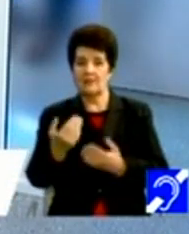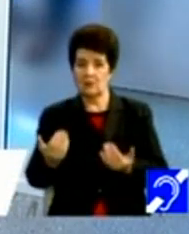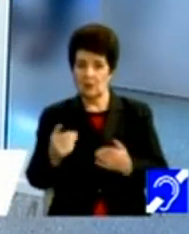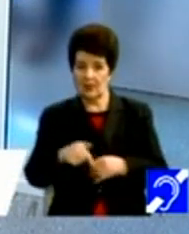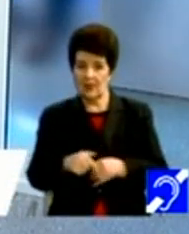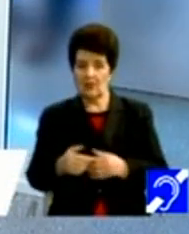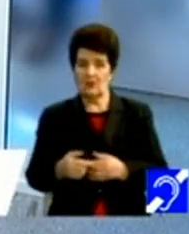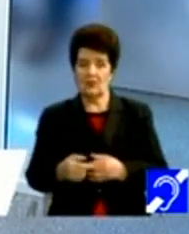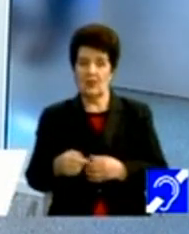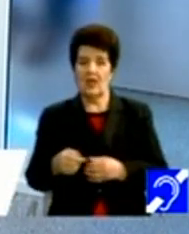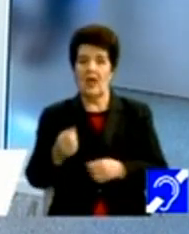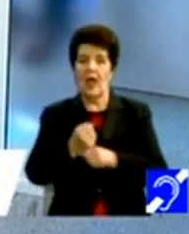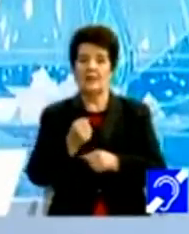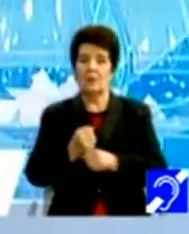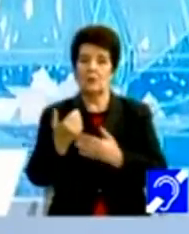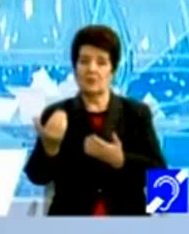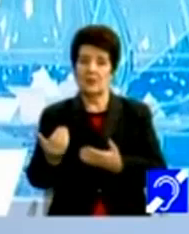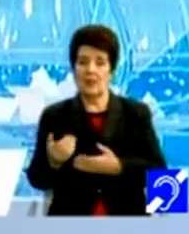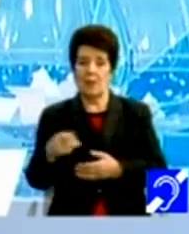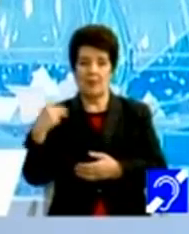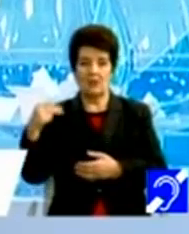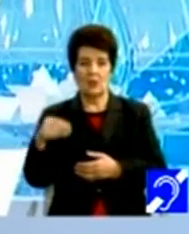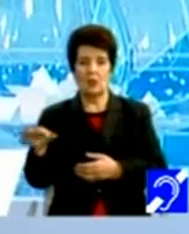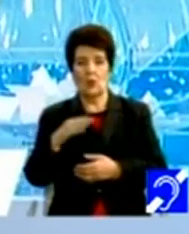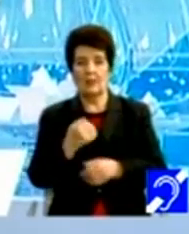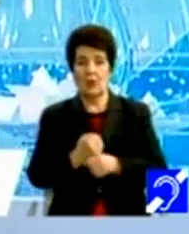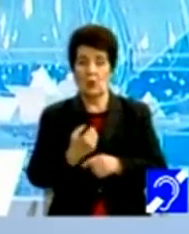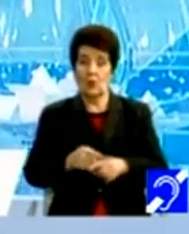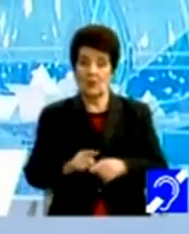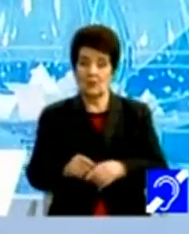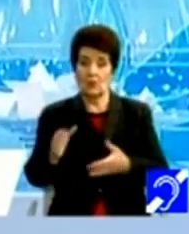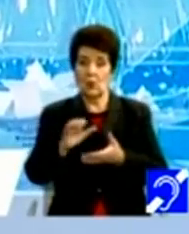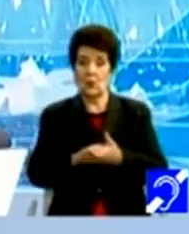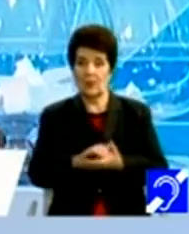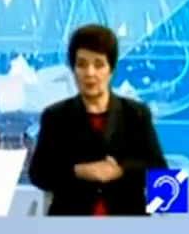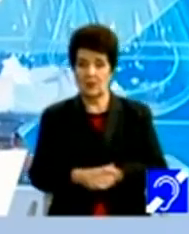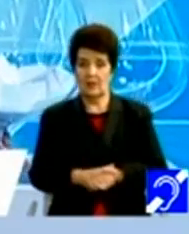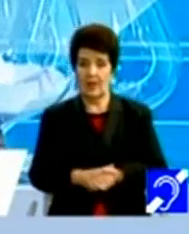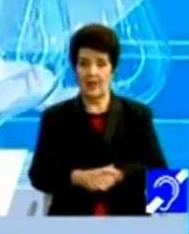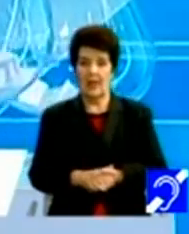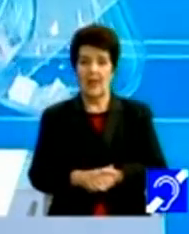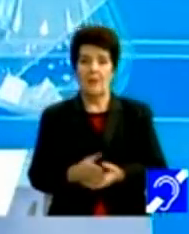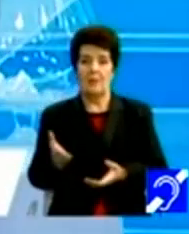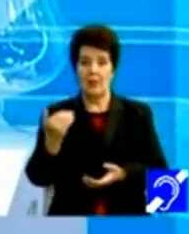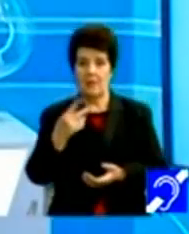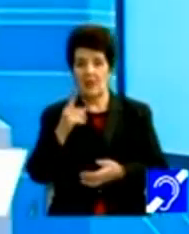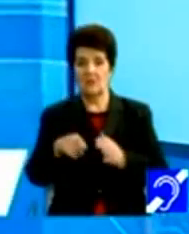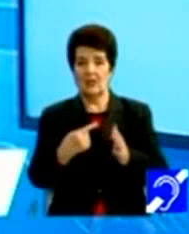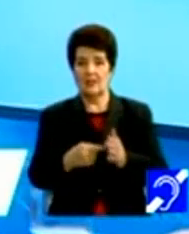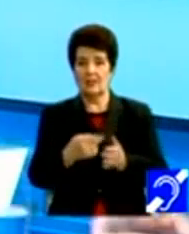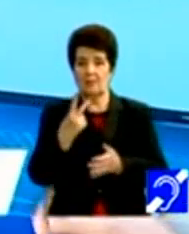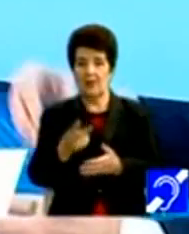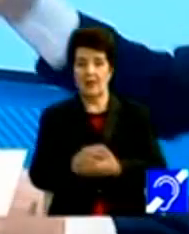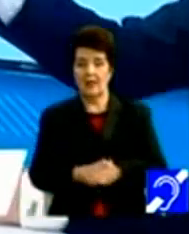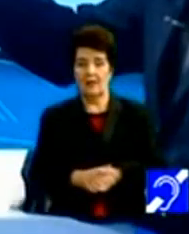înseamnă atribuțiile președintelui, toate lucrurile acestea care trebuie cunoscute de telespectatori. Mai mergem la o întrebare din